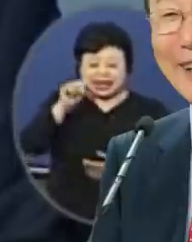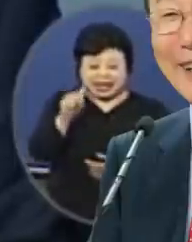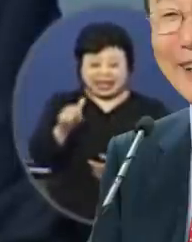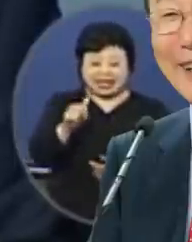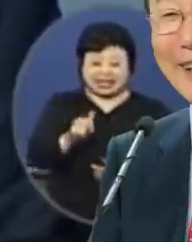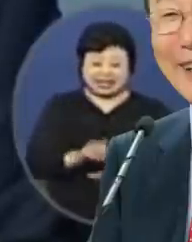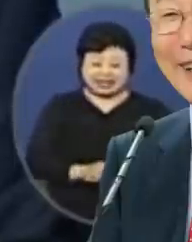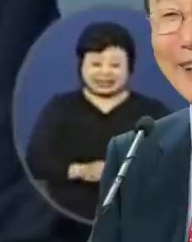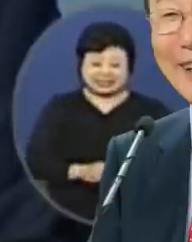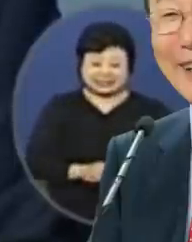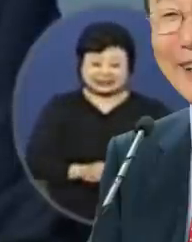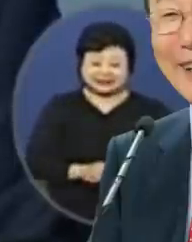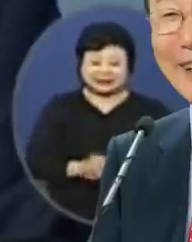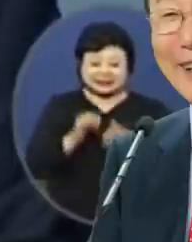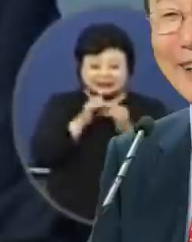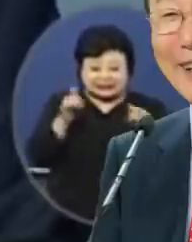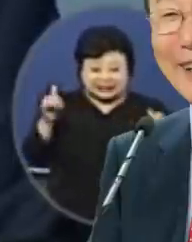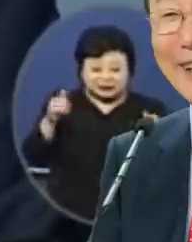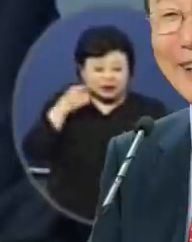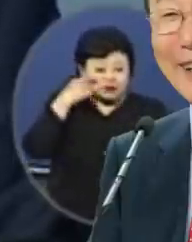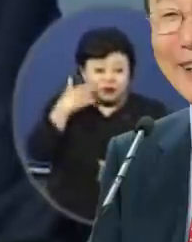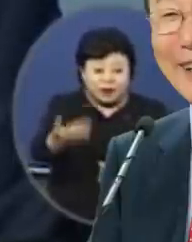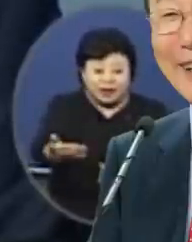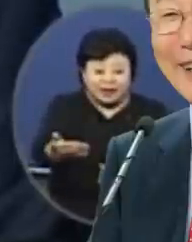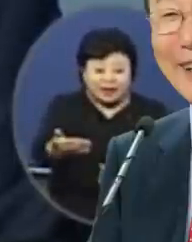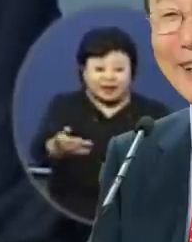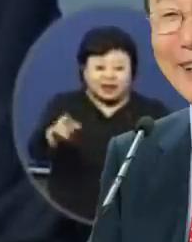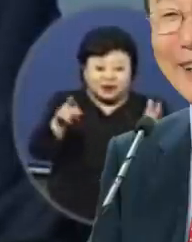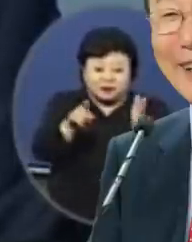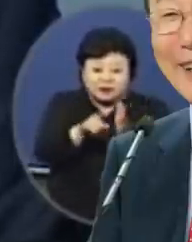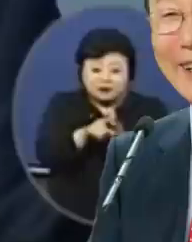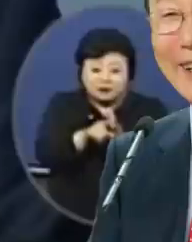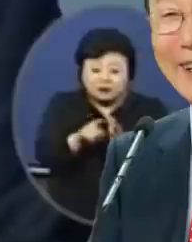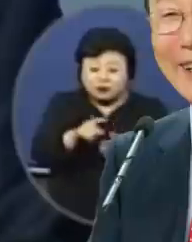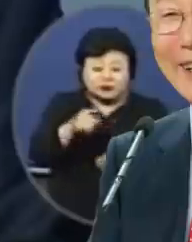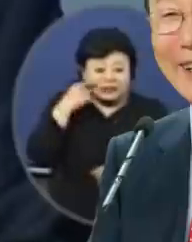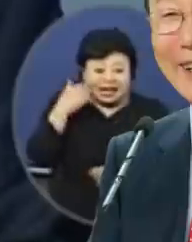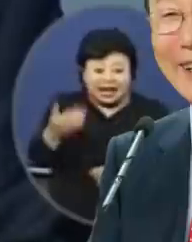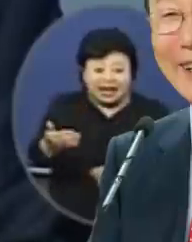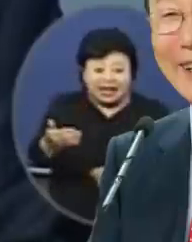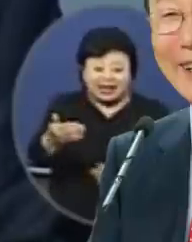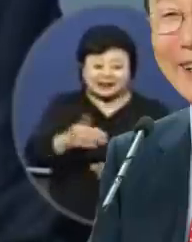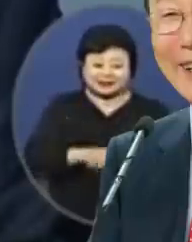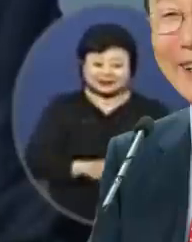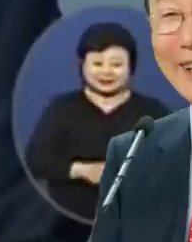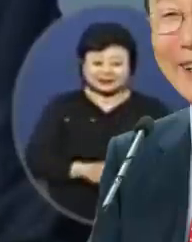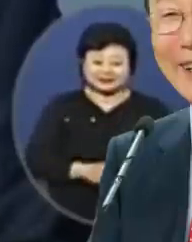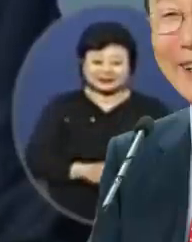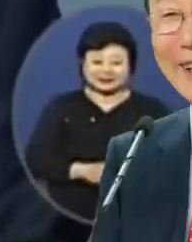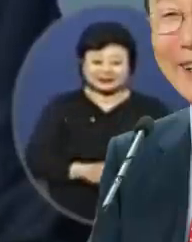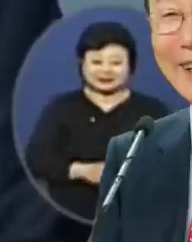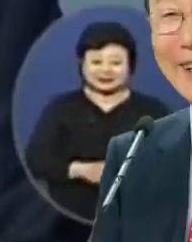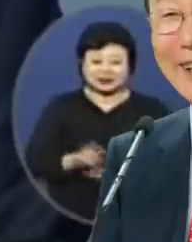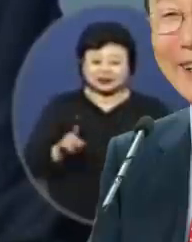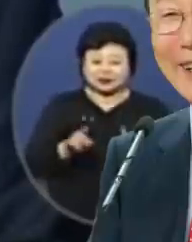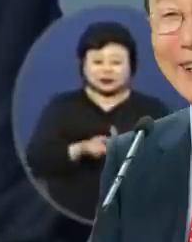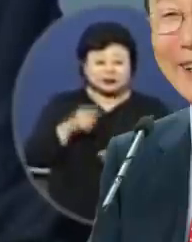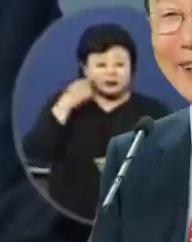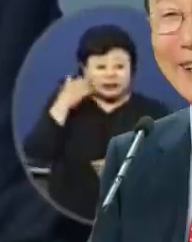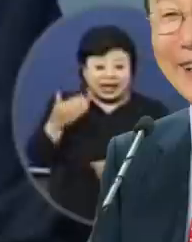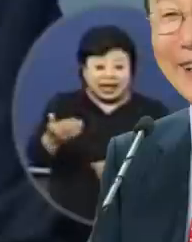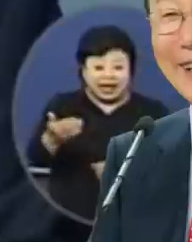집회하는데도 사람들이 내게 이런 질문을 했습니다. 믿음이 무엇입니까? 어떤 것을 믿음이라고